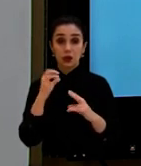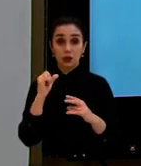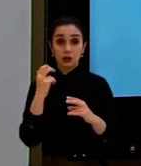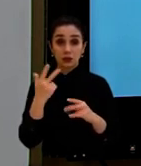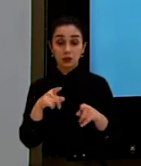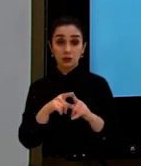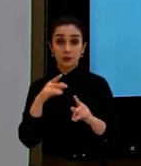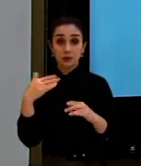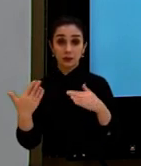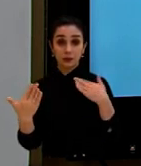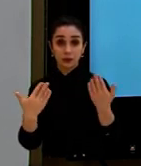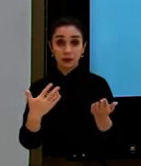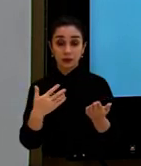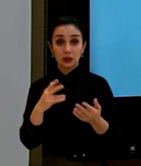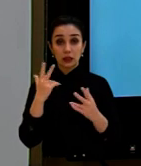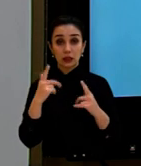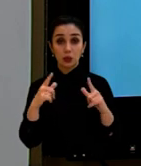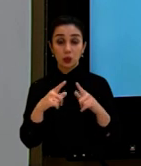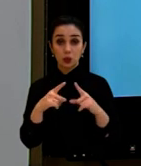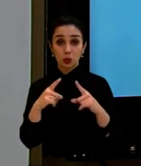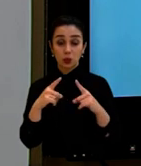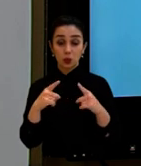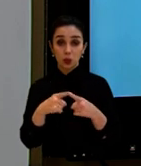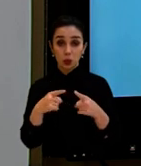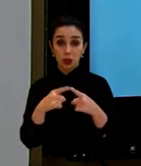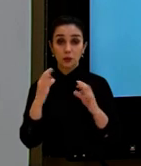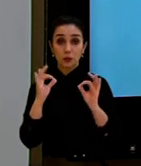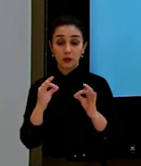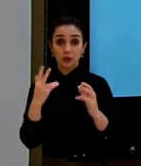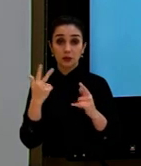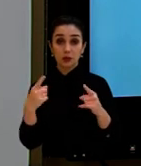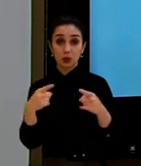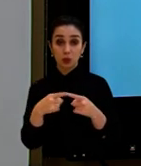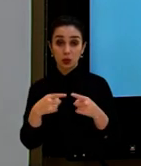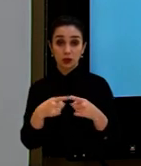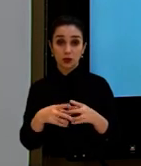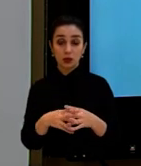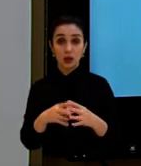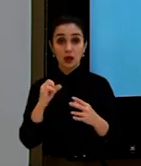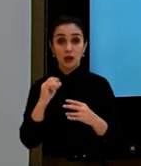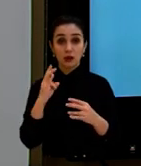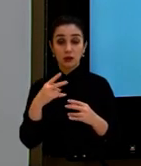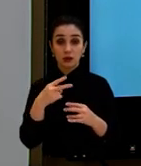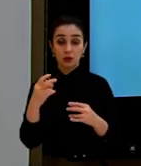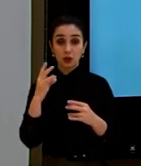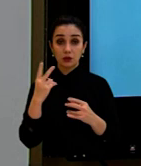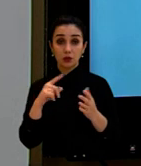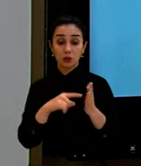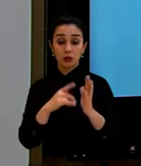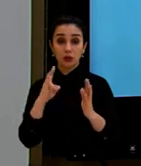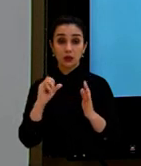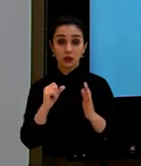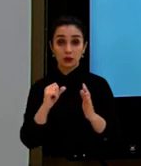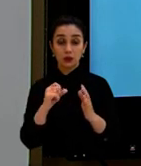– это сторона треугольника, правильного треугольника. АН равно 2 умноженное